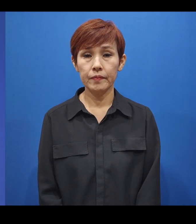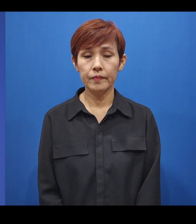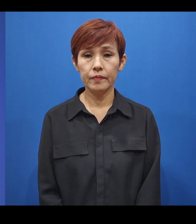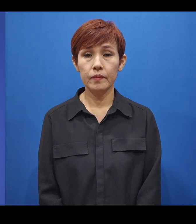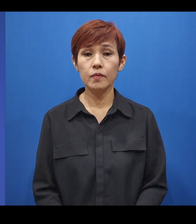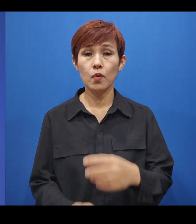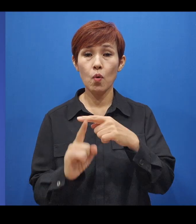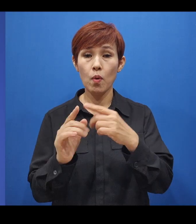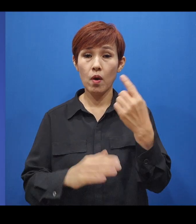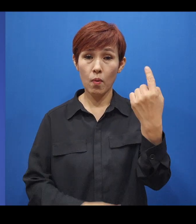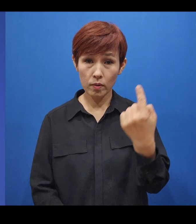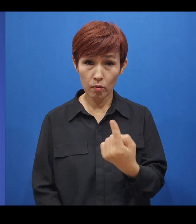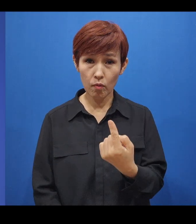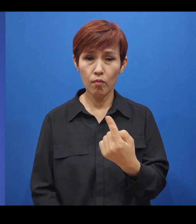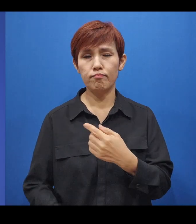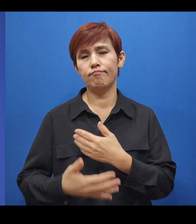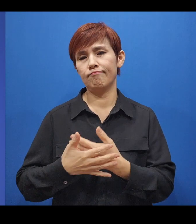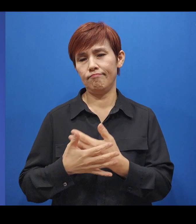교회를 와서도 불안해요.